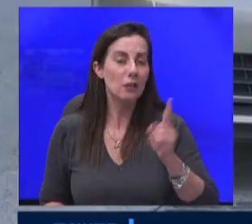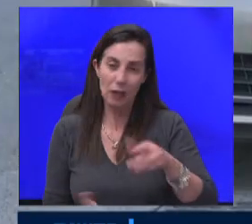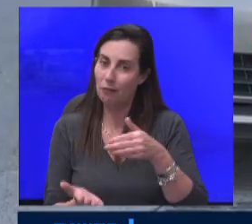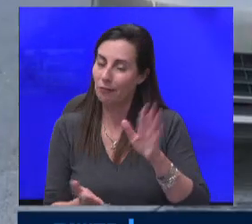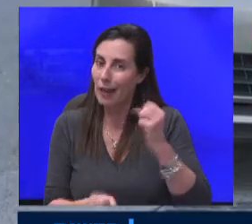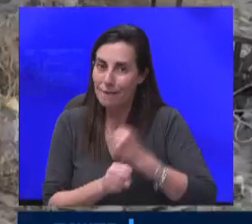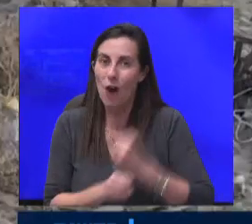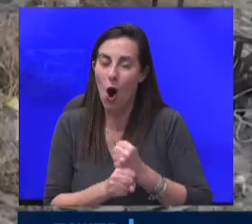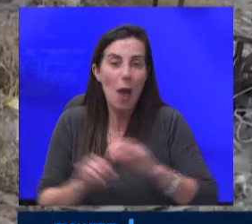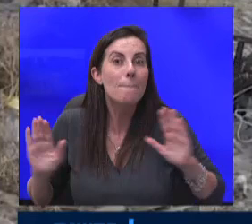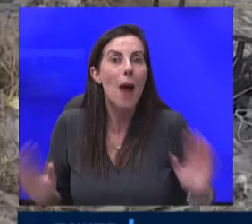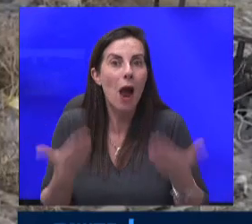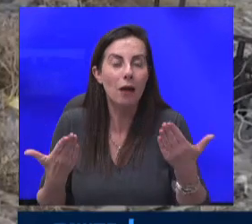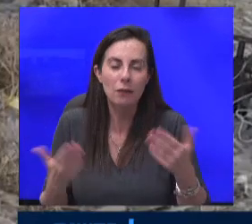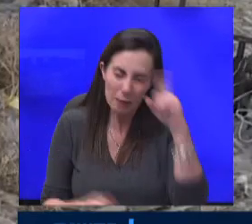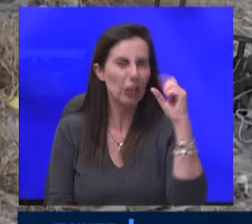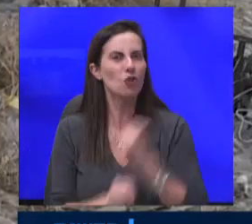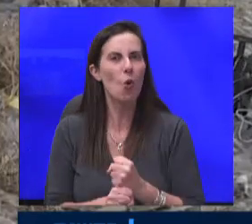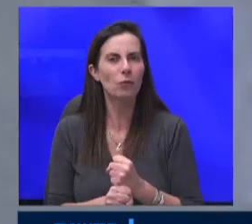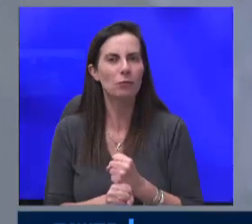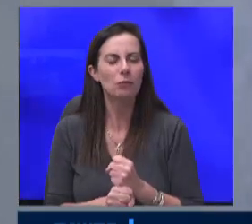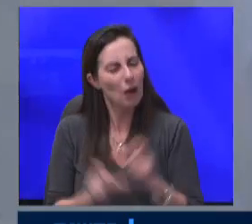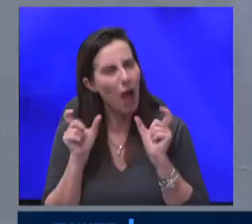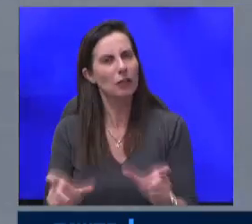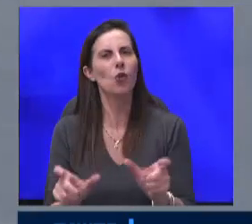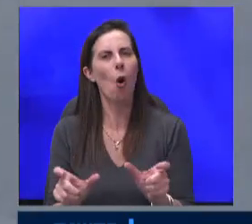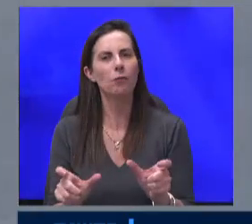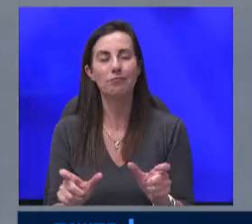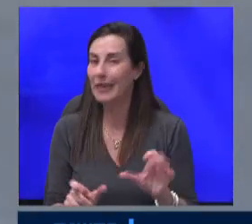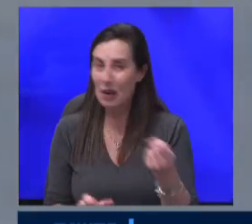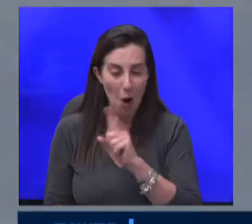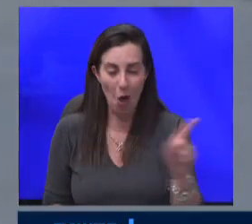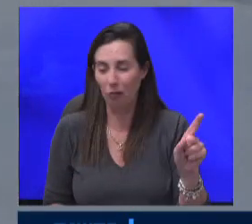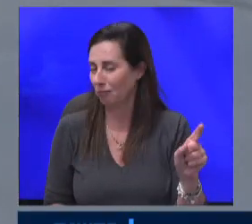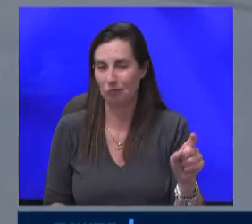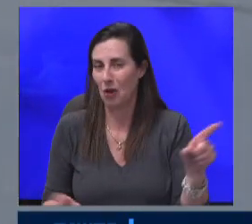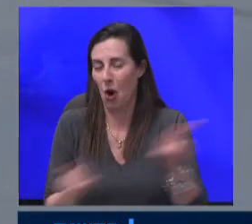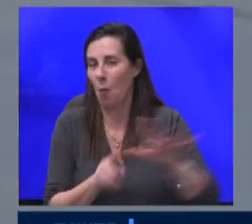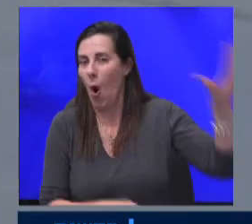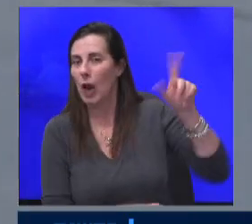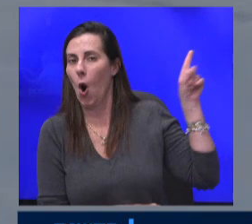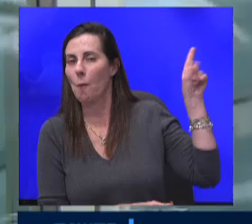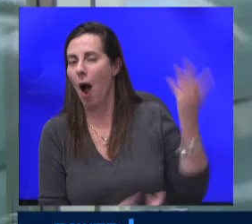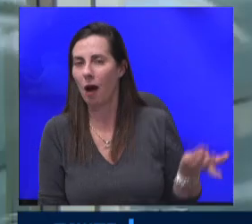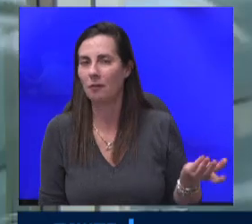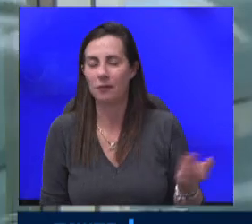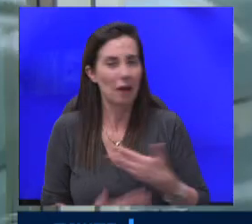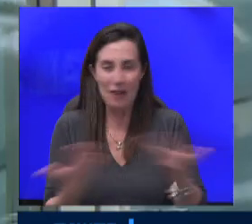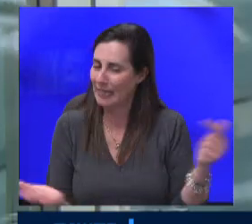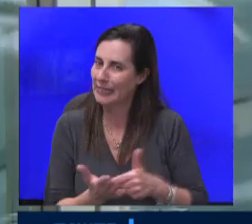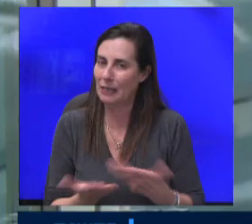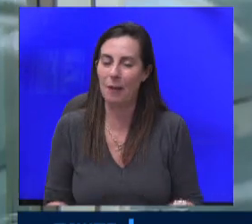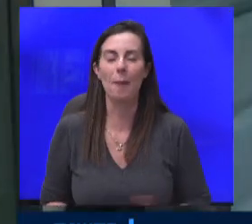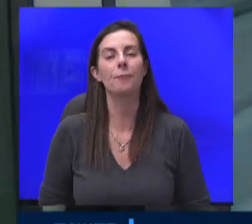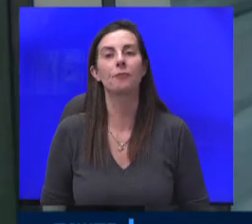לפעול מהר, בנחישות, לעצור את זה. אחרת אנחנו נהיה איפה שחלק ממדינות אירופה הגיעו ואין סיבה. על פי